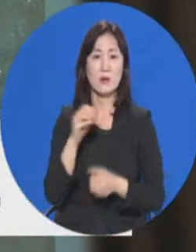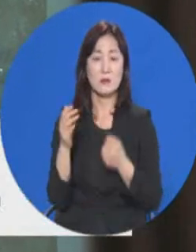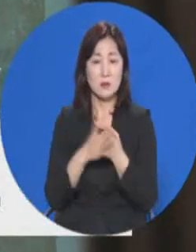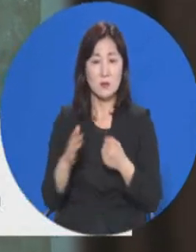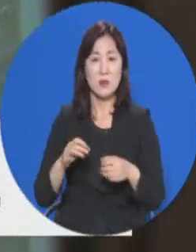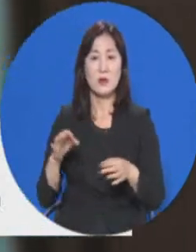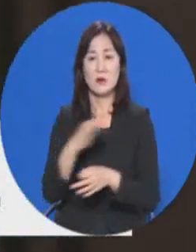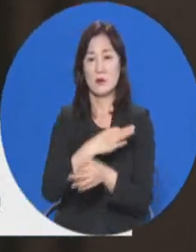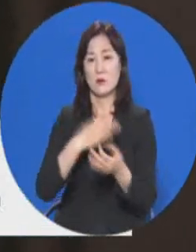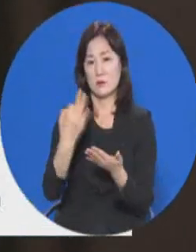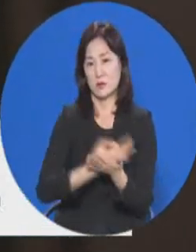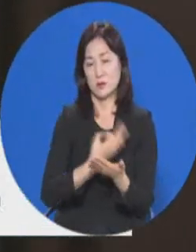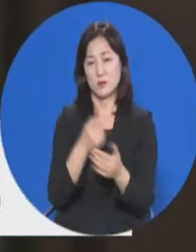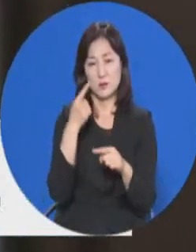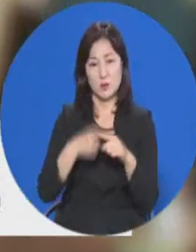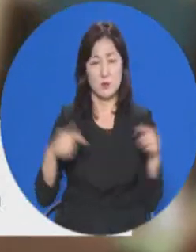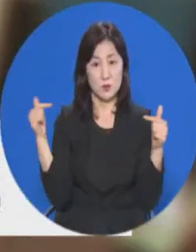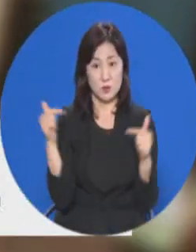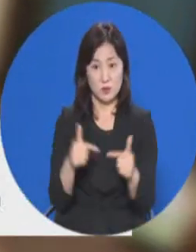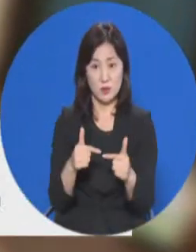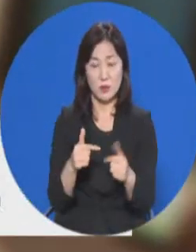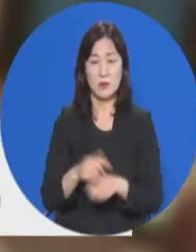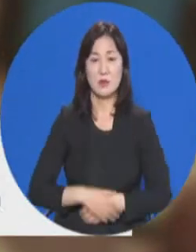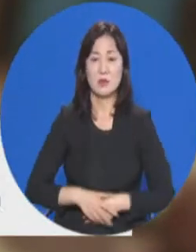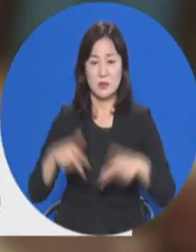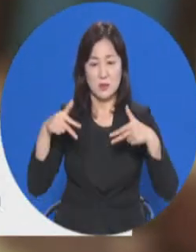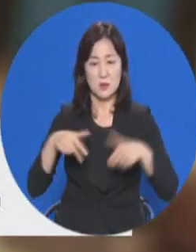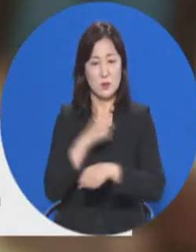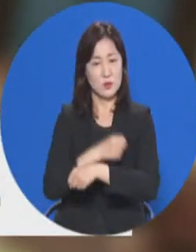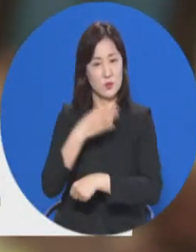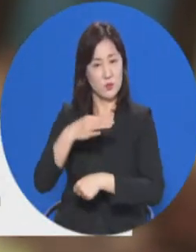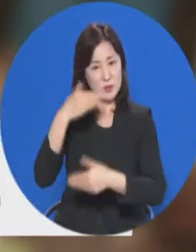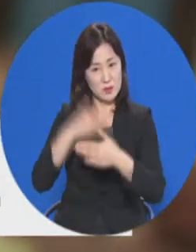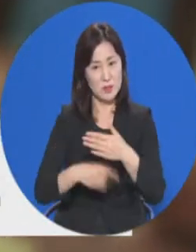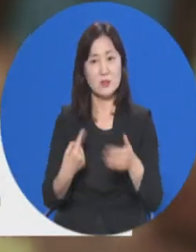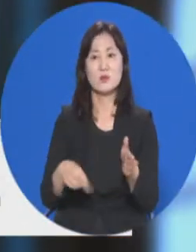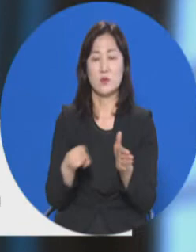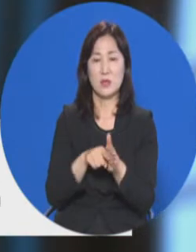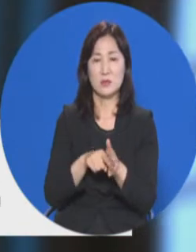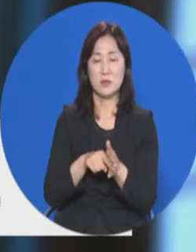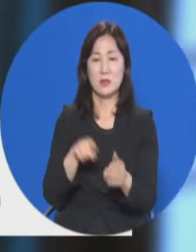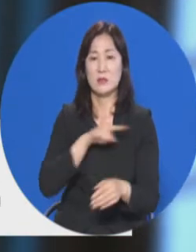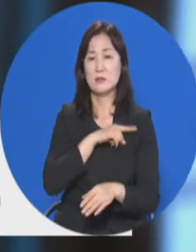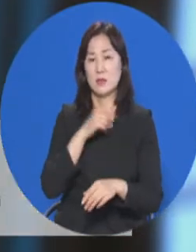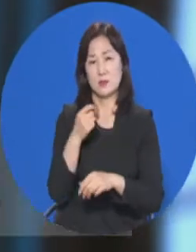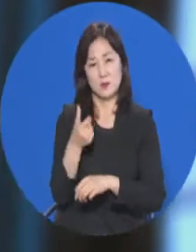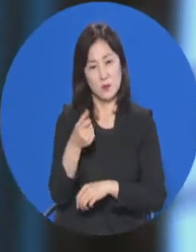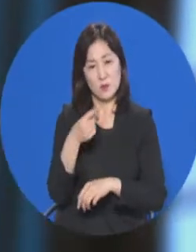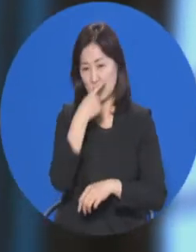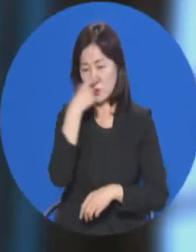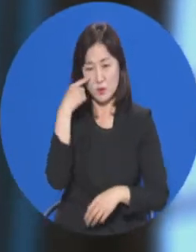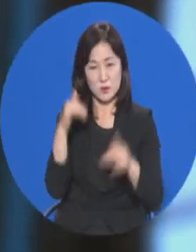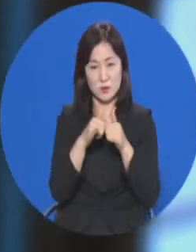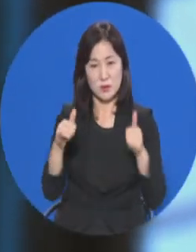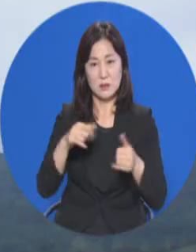영업이익이 절반 이상 감소했는데 그나마 인건비라도 남기려면 최소 보증인원을 더 줄일 수는 없다는